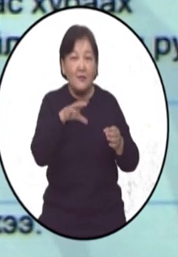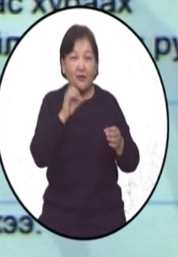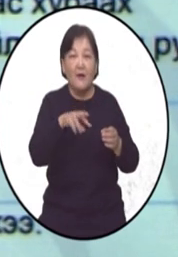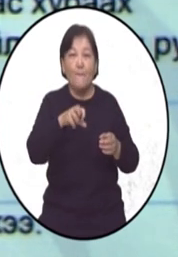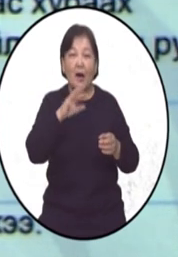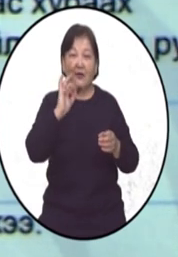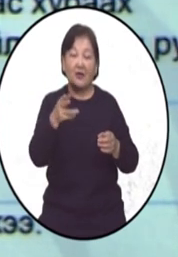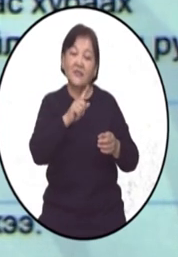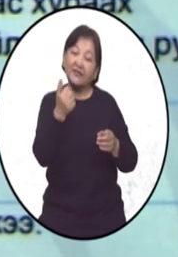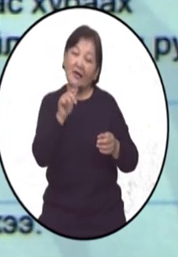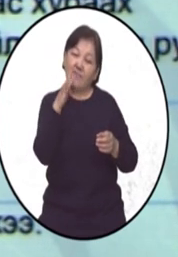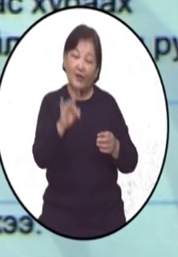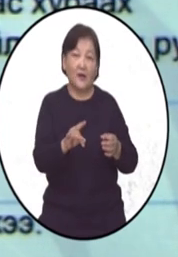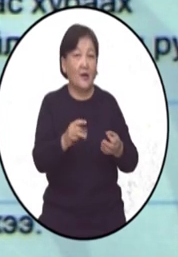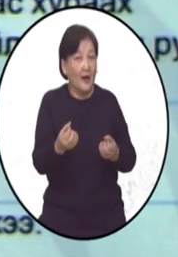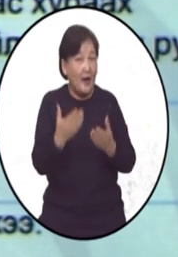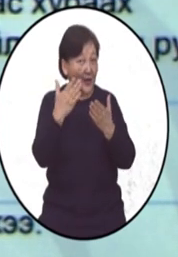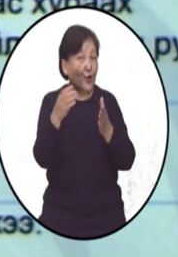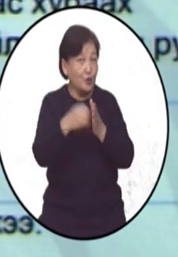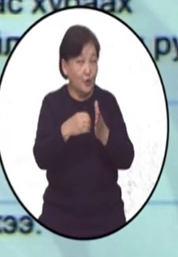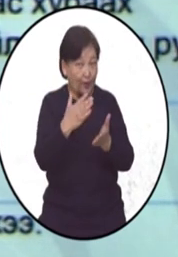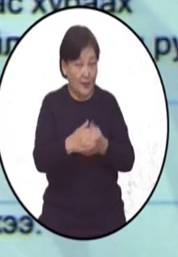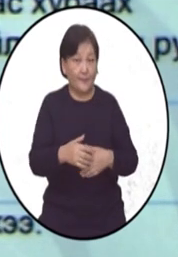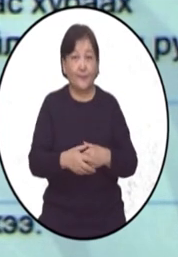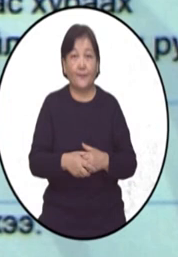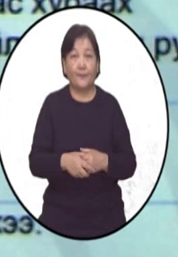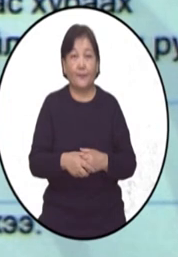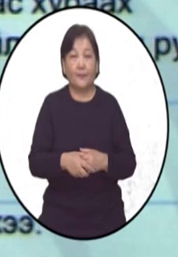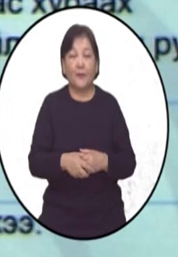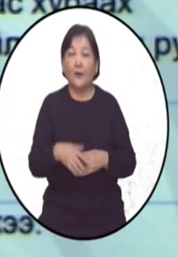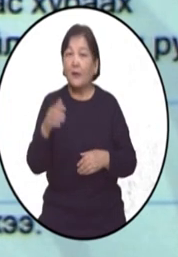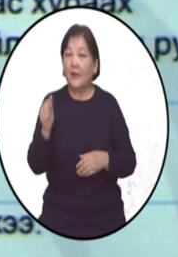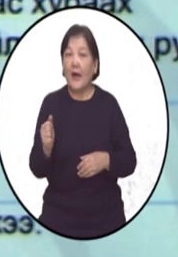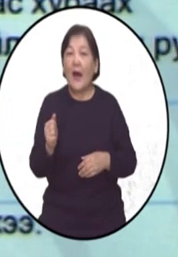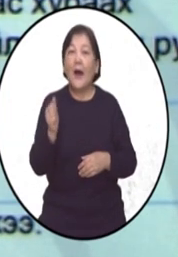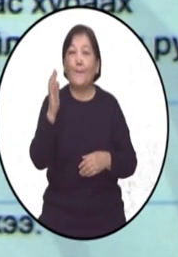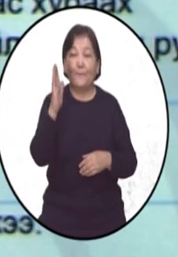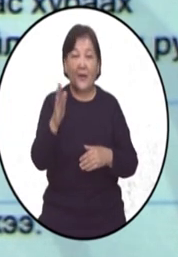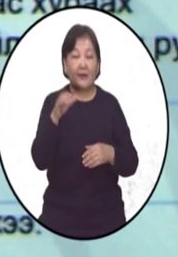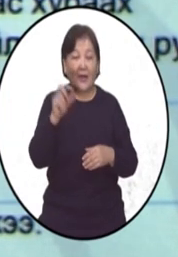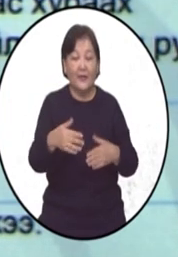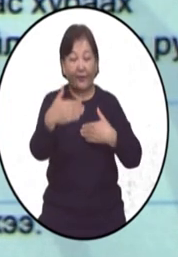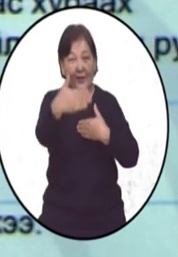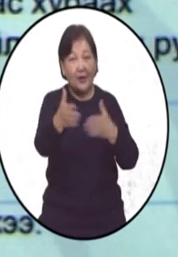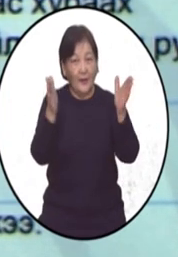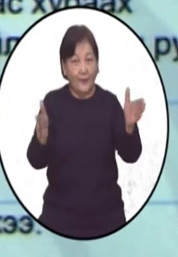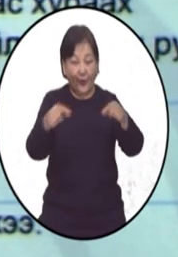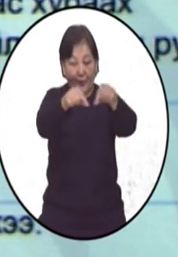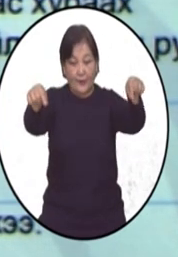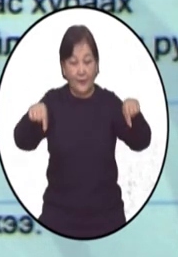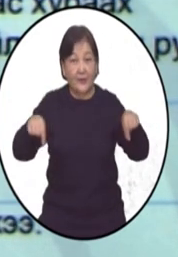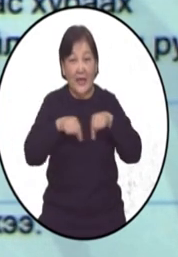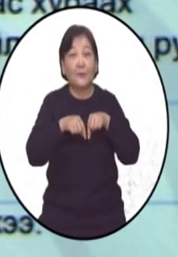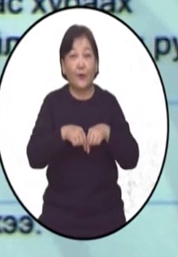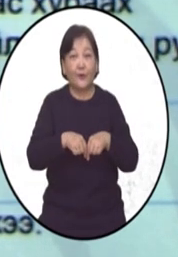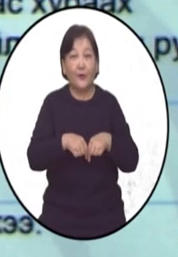Тэгэхээр бодлогын үндсэн санаа буюу олох ёстой зүйл маань бол АБ талтай тэгшинцтийн талбайг олох гэсэн нэг хэсэг задарч байна. За дараа